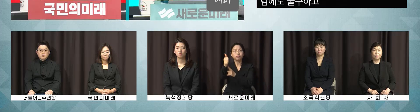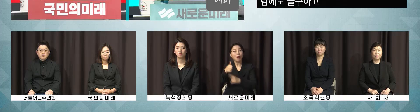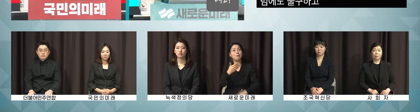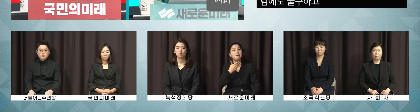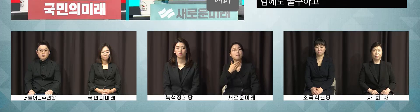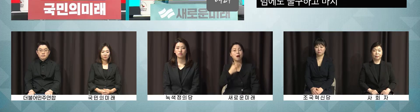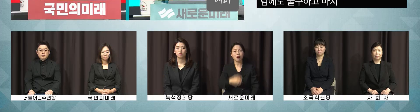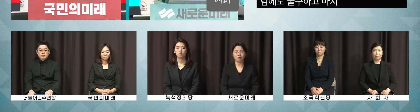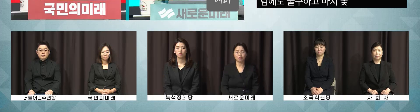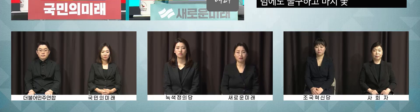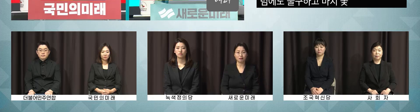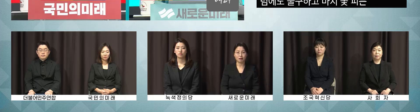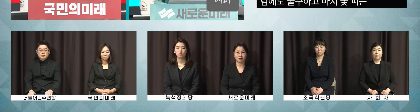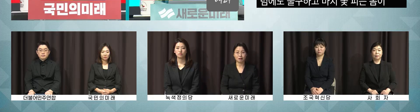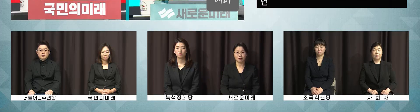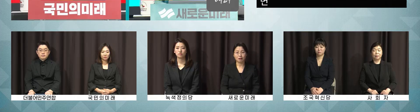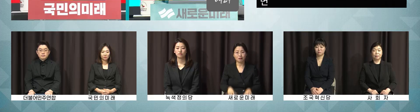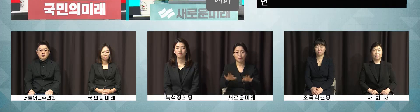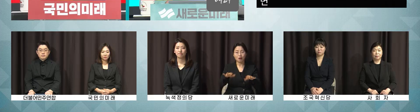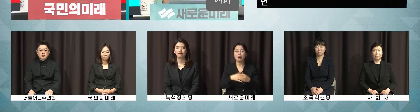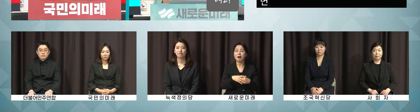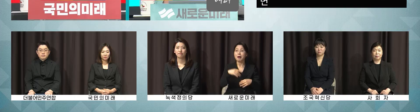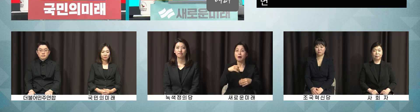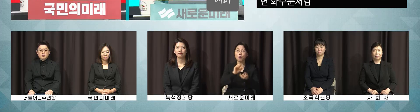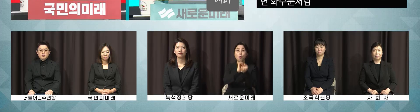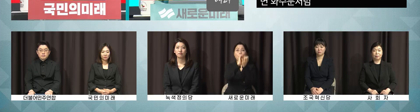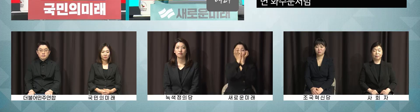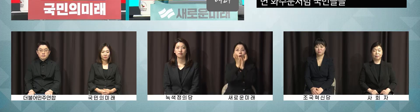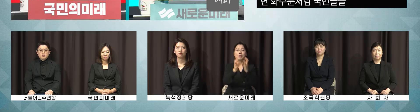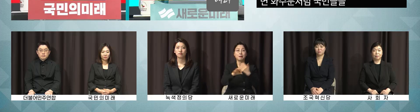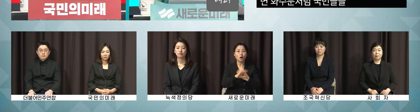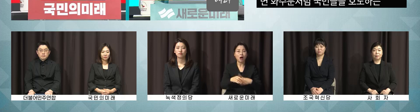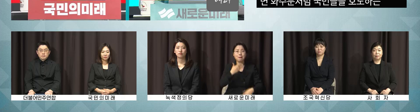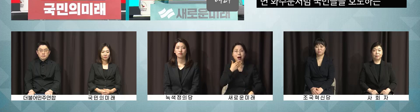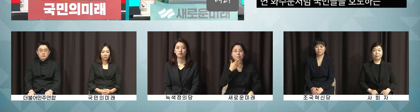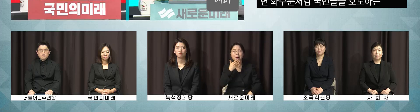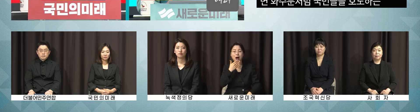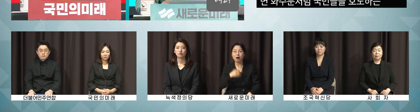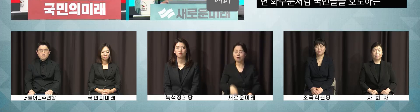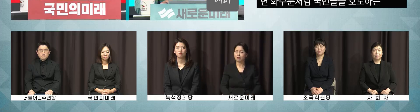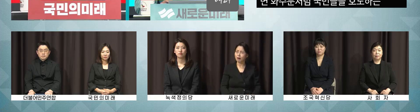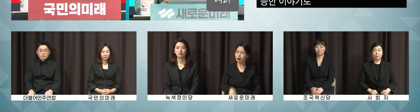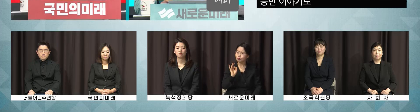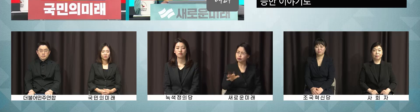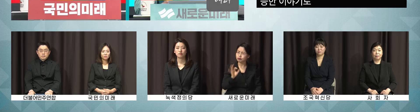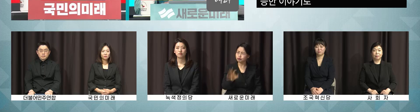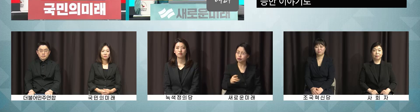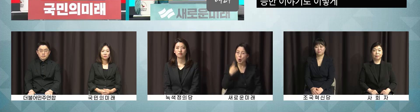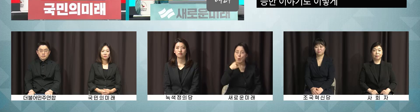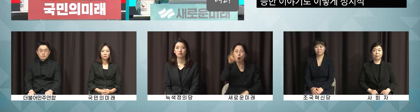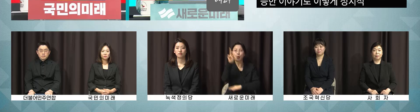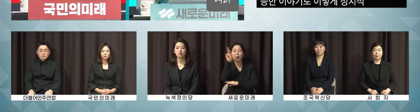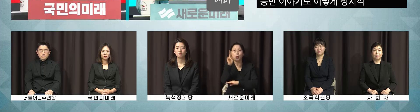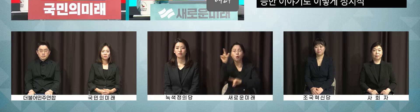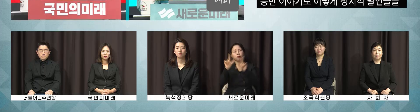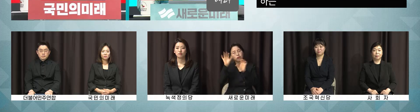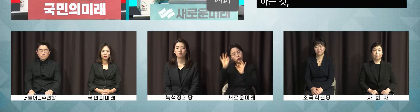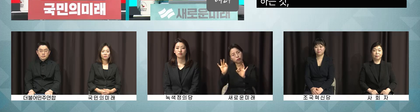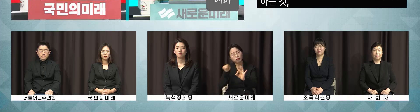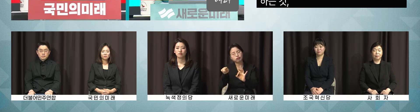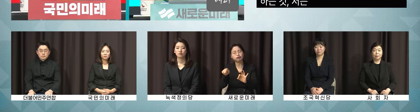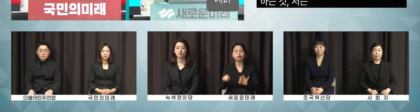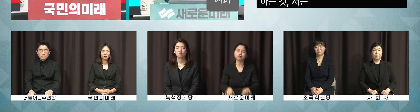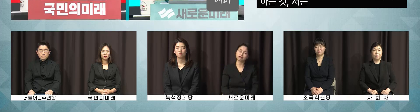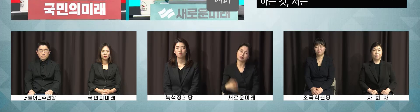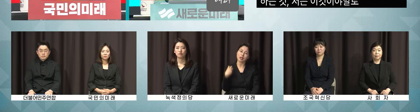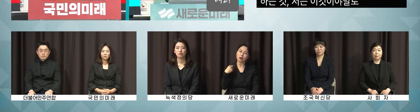마치 꽃피는 봄이 되면 화수분처럼 국민들을 호도하는 불가능한 이야기로 이렇게 정치적 발언들을 하는 것, 저는